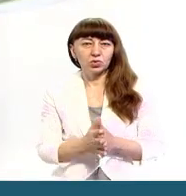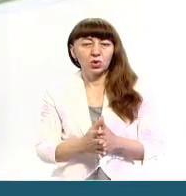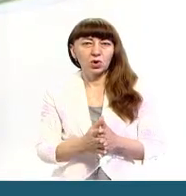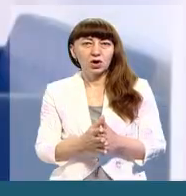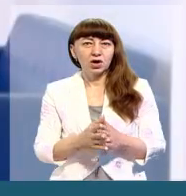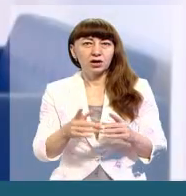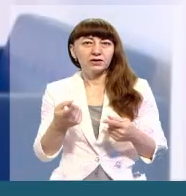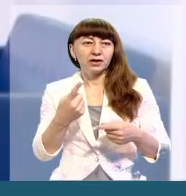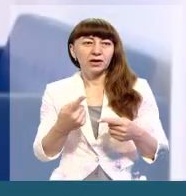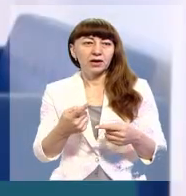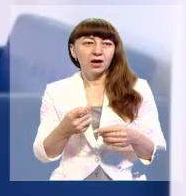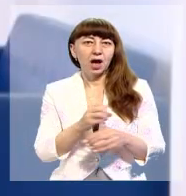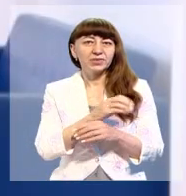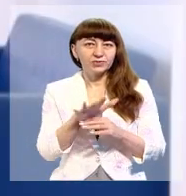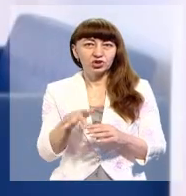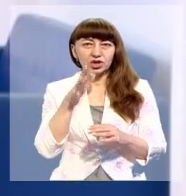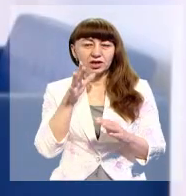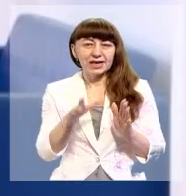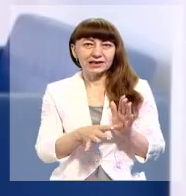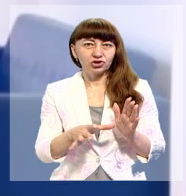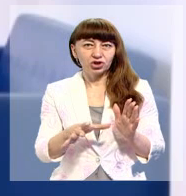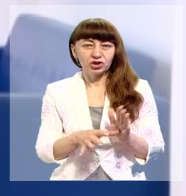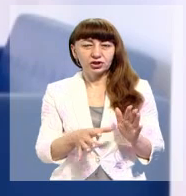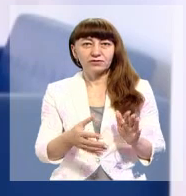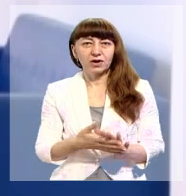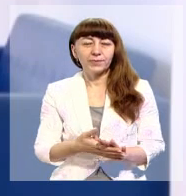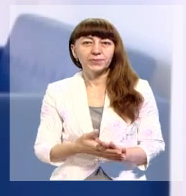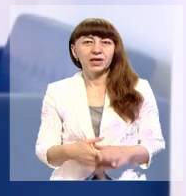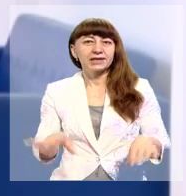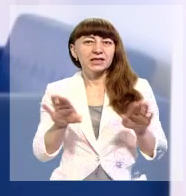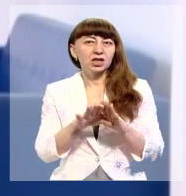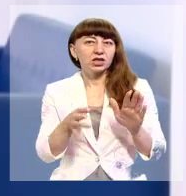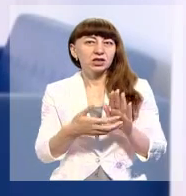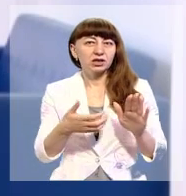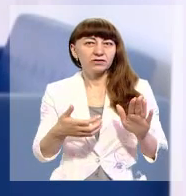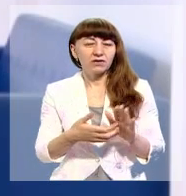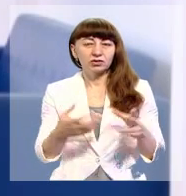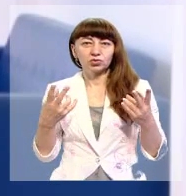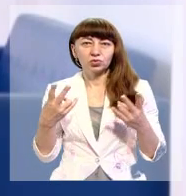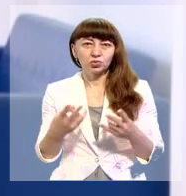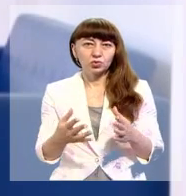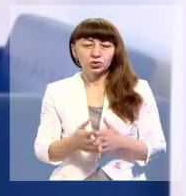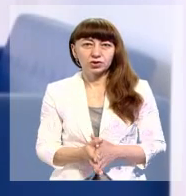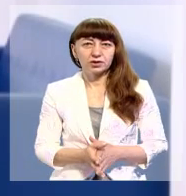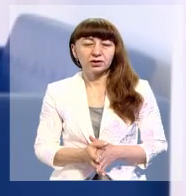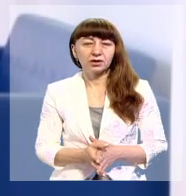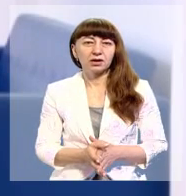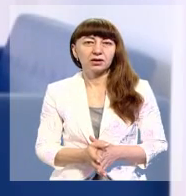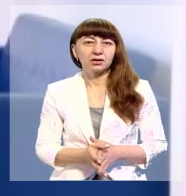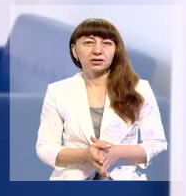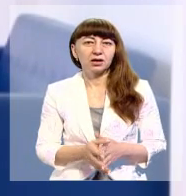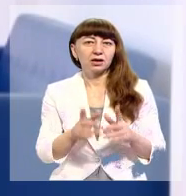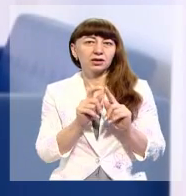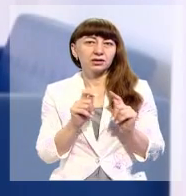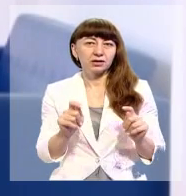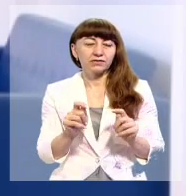жобасына енген. 2023 жылда біздің мектеп қайырымдылық жобаға кірді. Қазақстан халқына қорынан